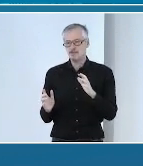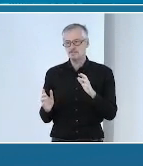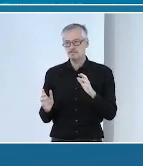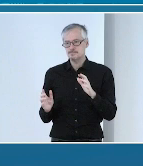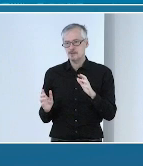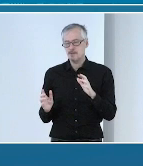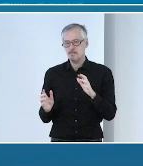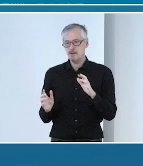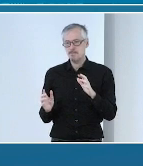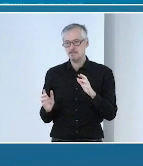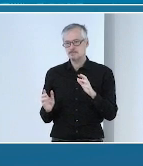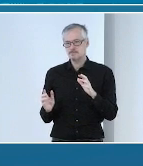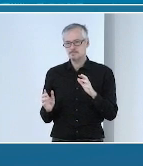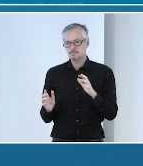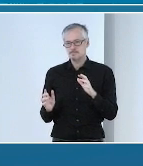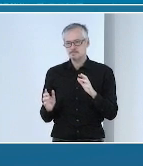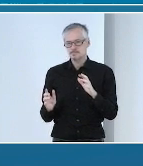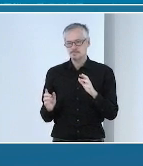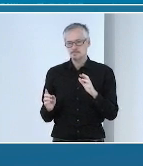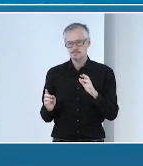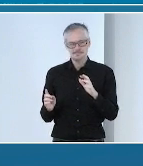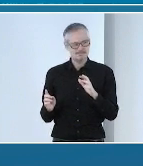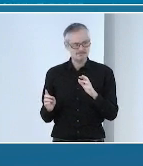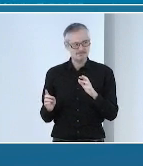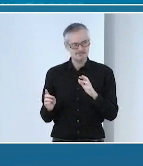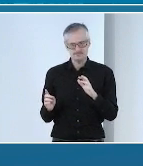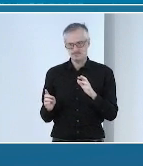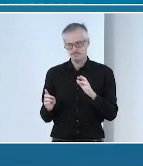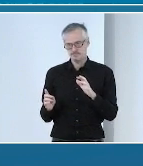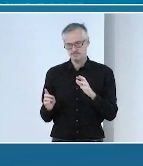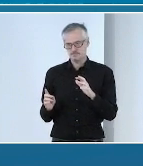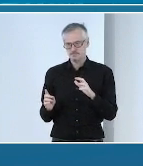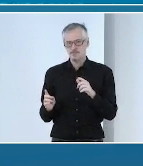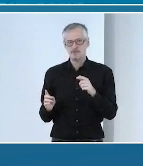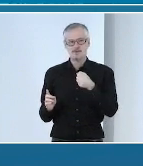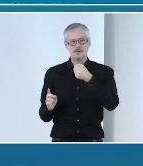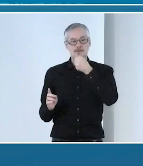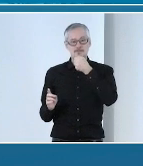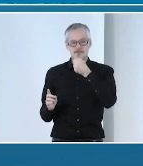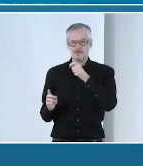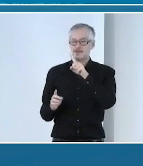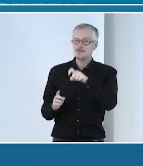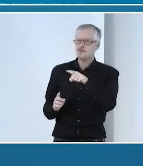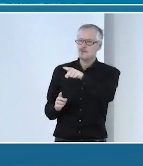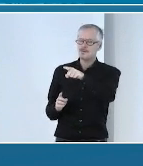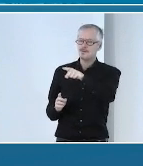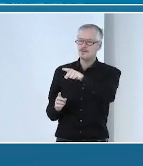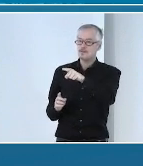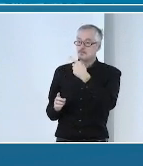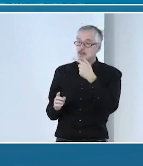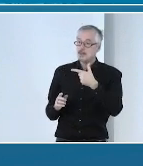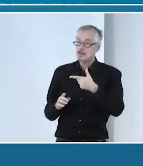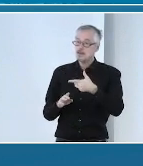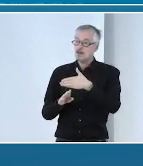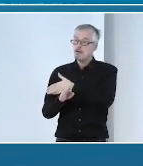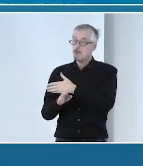Ah ben, ils suivent le mouvement. Excusez-nous, mais vraiment, il faut vraiment penser à prendre le micro, s'il vous plaît, parce que... Je demandais comment ils se déplaçaient dans l'école avant que vous